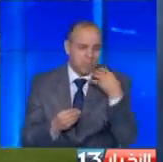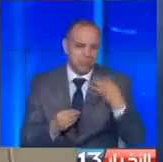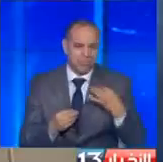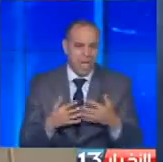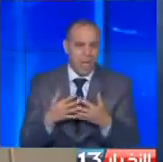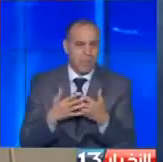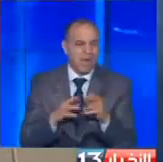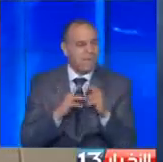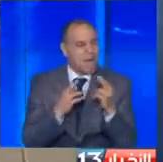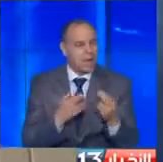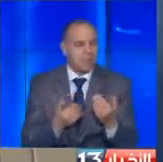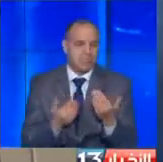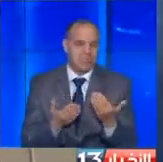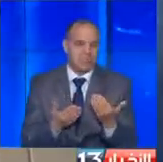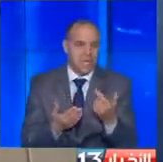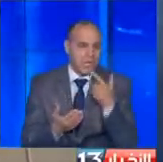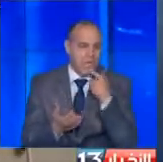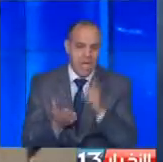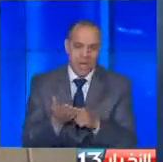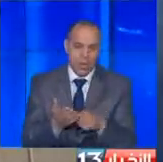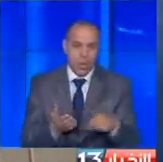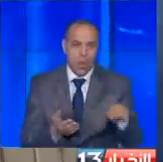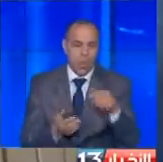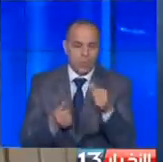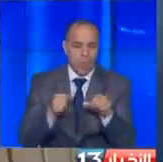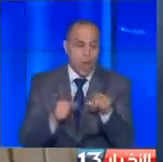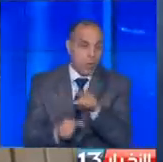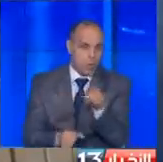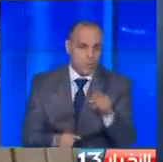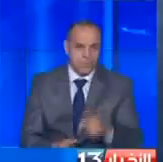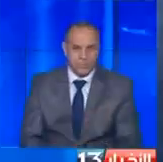بالتزاماتها الدولية، كما يؤكده محللون.